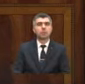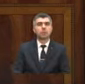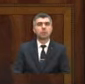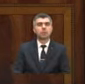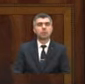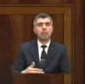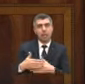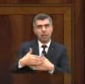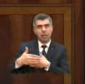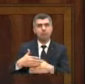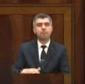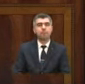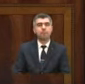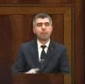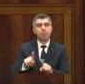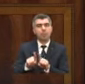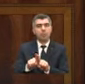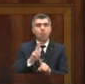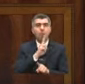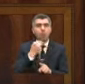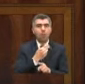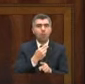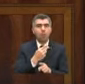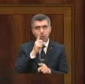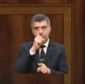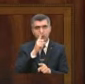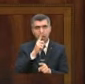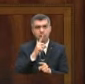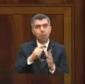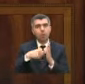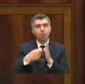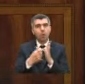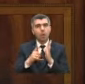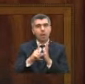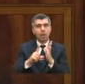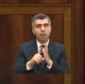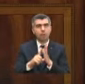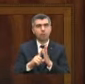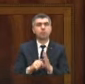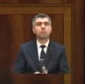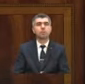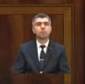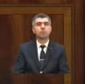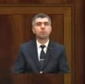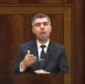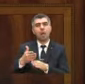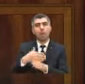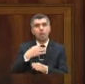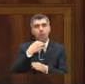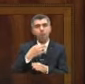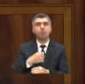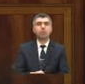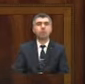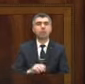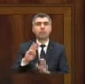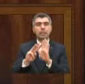المجال. وستدرس الحكومة في الأيام المقبلة إن شاء الله مشروع القانون الذي تحدثت عنه، مشروع القانون